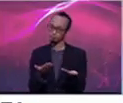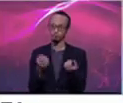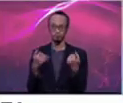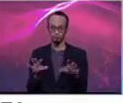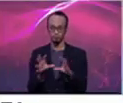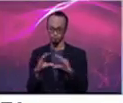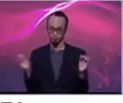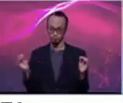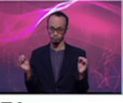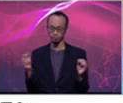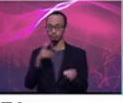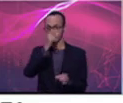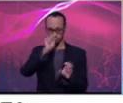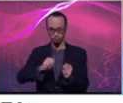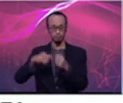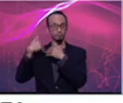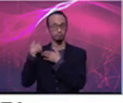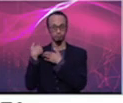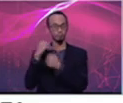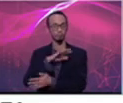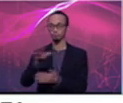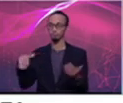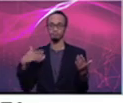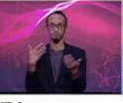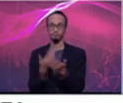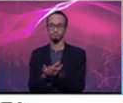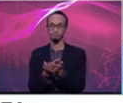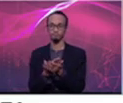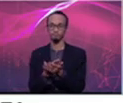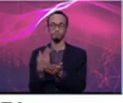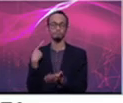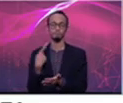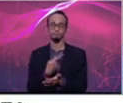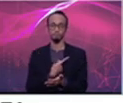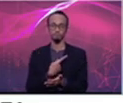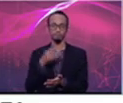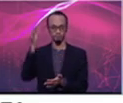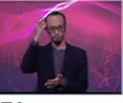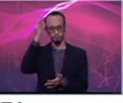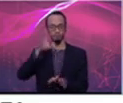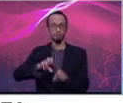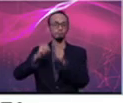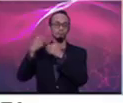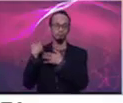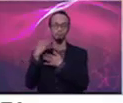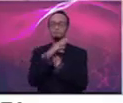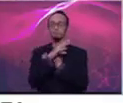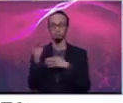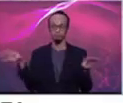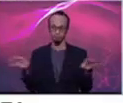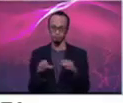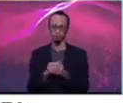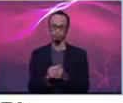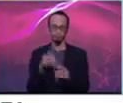ah sebab amanah-amanah itu ah kita kita anggap sebagai tanggungjawab dan dan kita jalankan misi